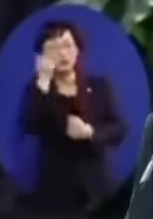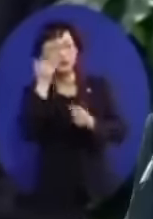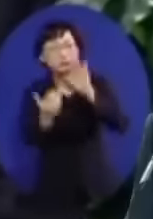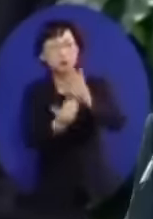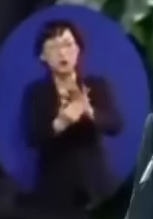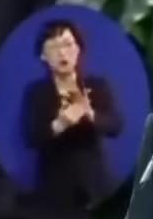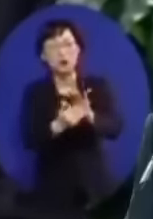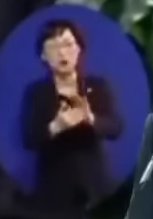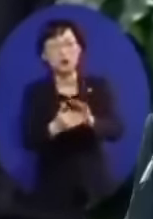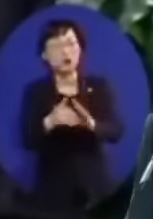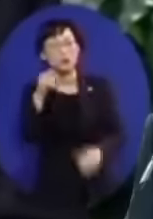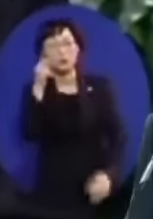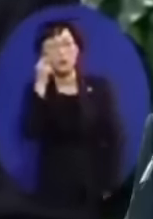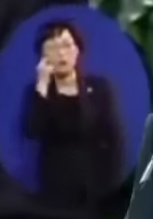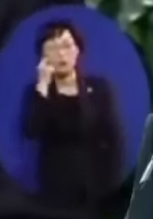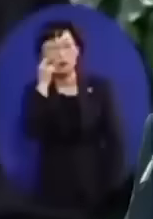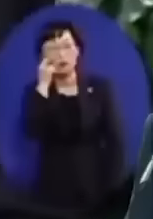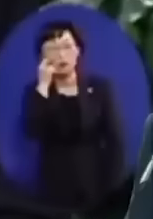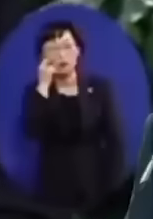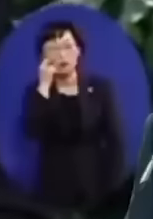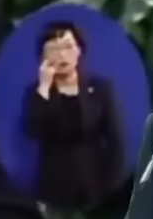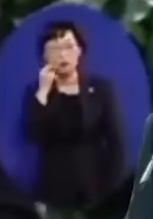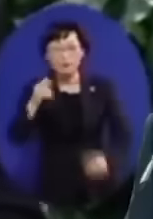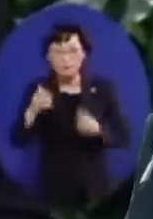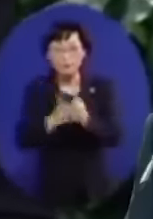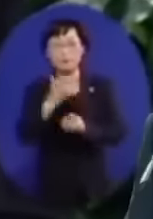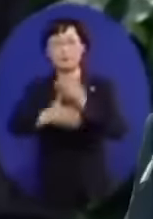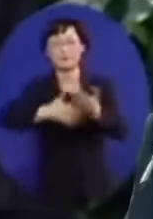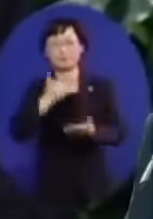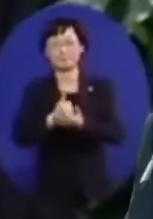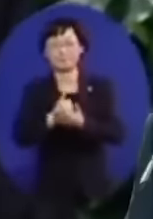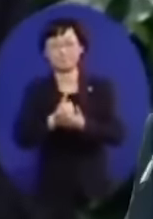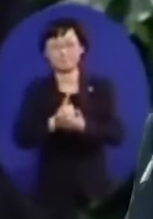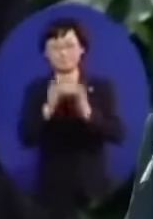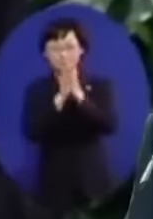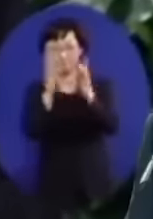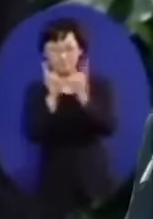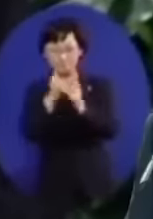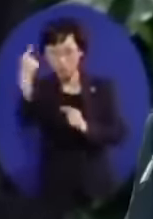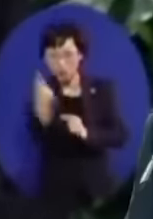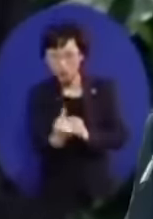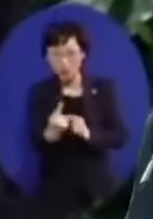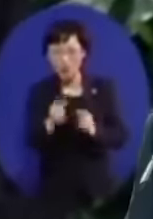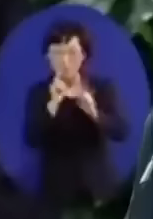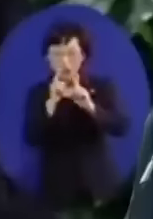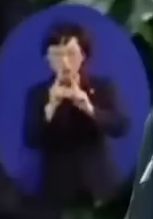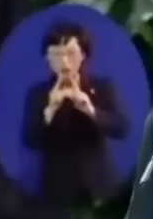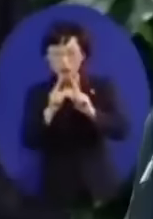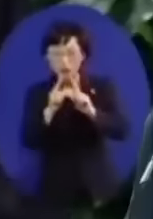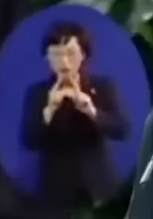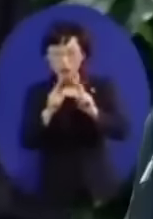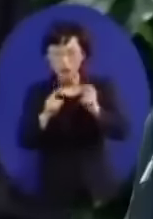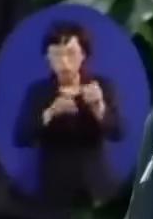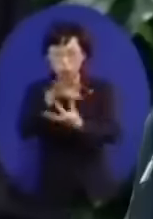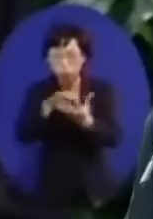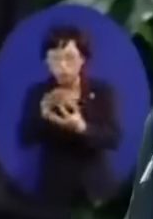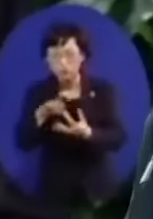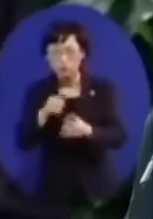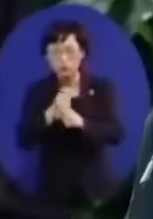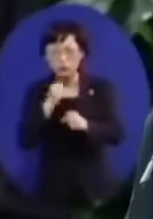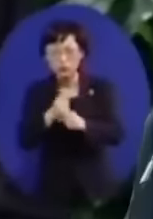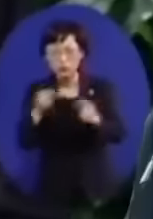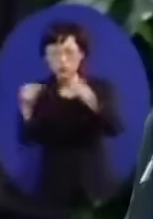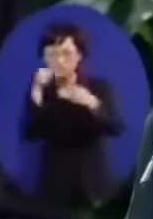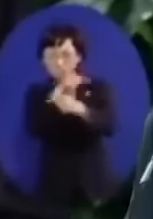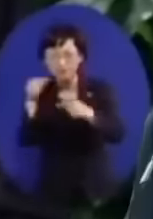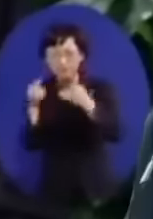없겠다고 말한 것입니다. 그래서 하나님이 내려오셔서 그들이 말을 혼돈시켜버리므로 서로 말이 통하지 않으므로